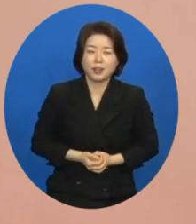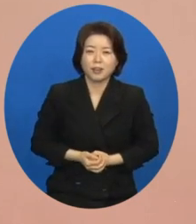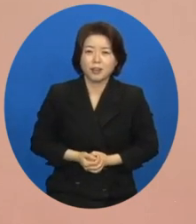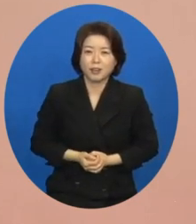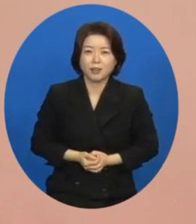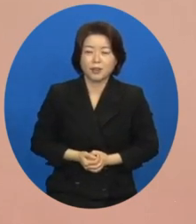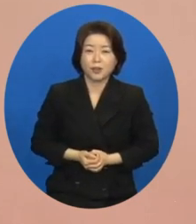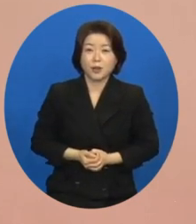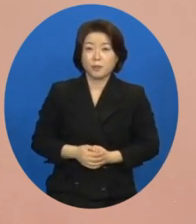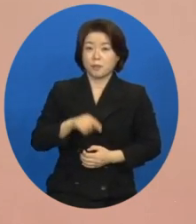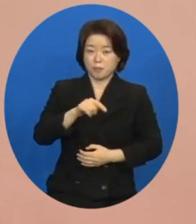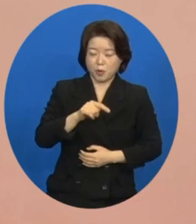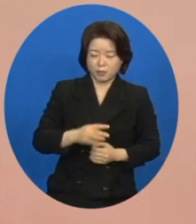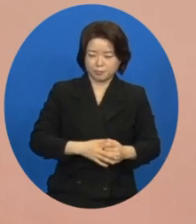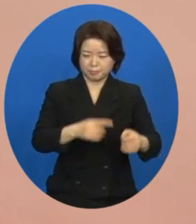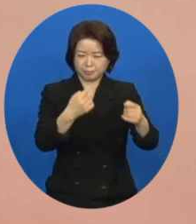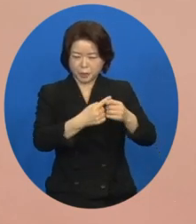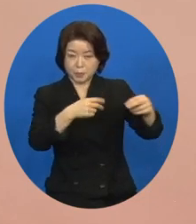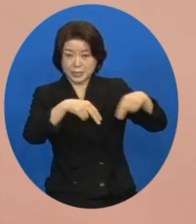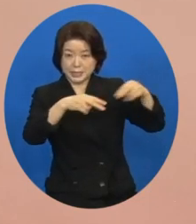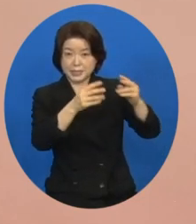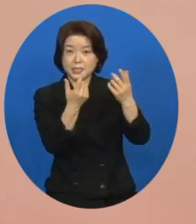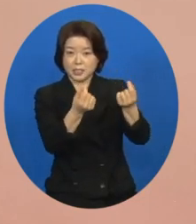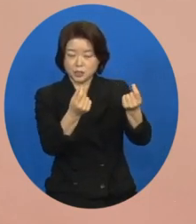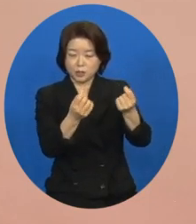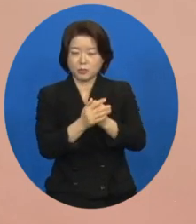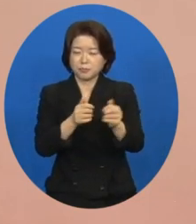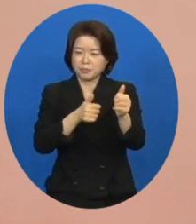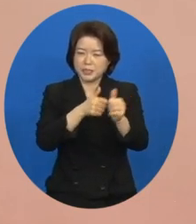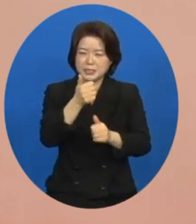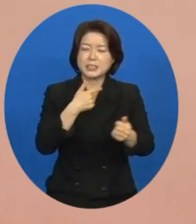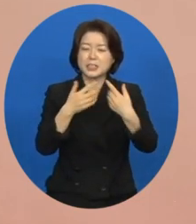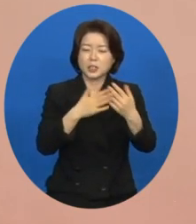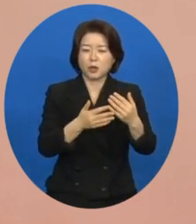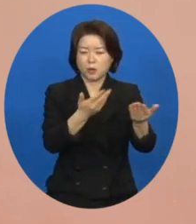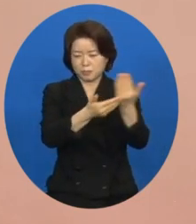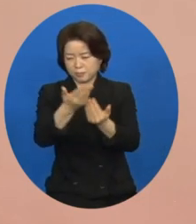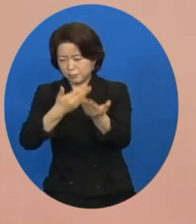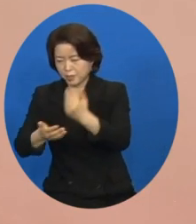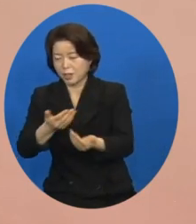온리엘처럼, 첫 번째 사사처럼 승리의 경험을 이어가게 해달라.